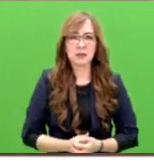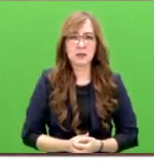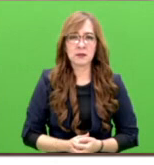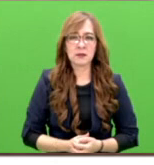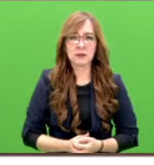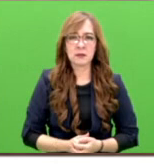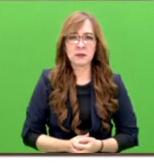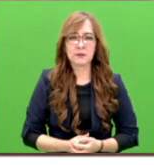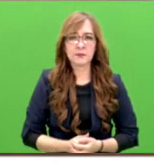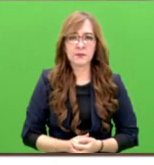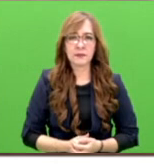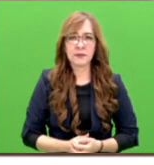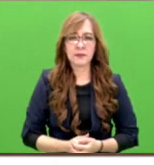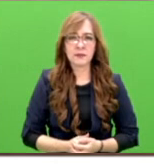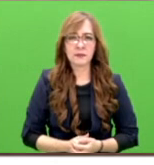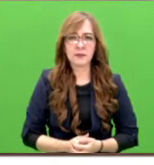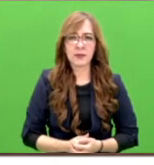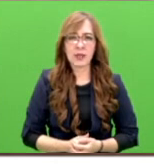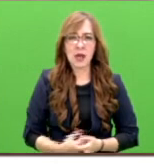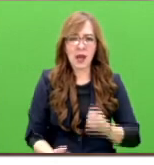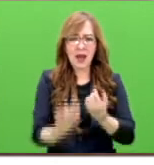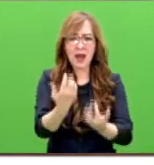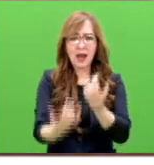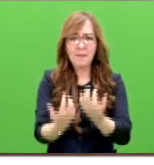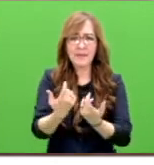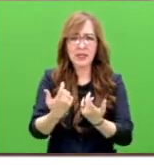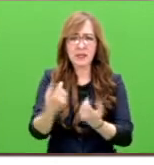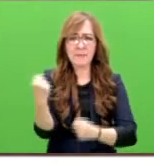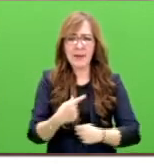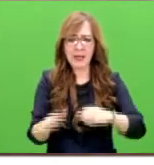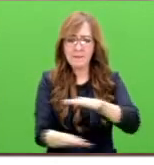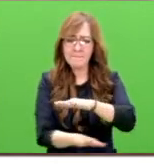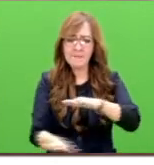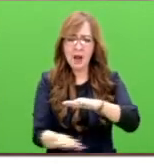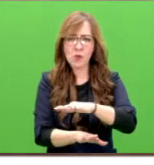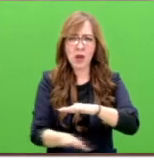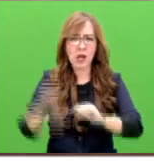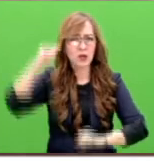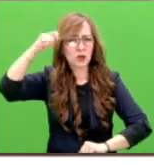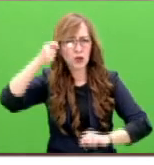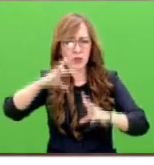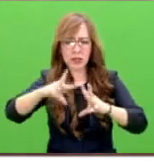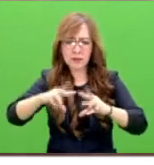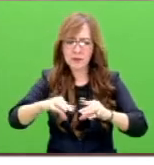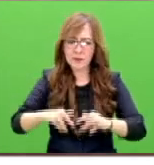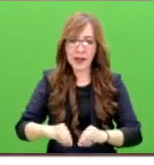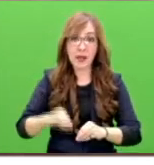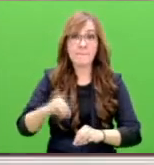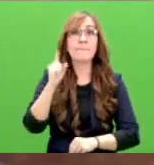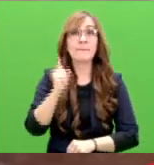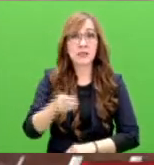atau bara dari bawah permukaan paling bawah di area TPA ini memang susah dipadamkan, kendati telah